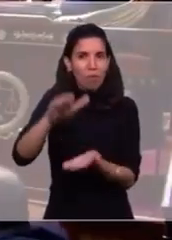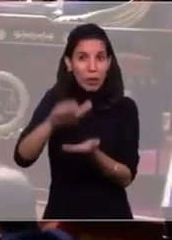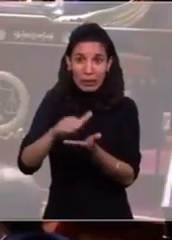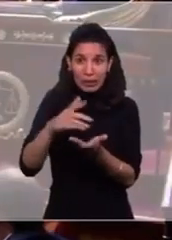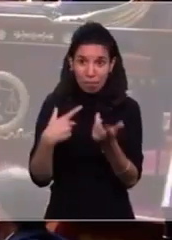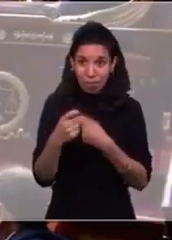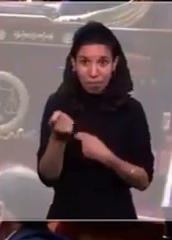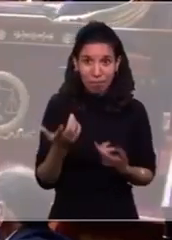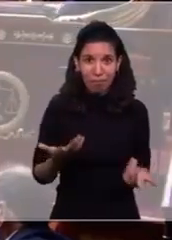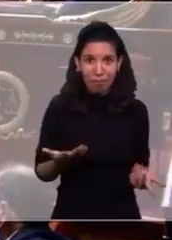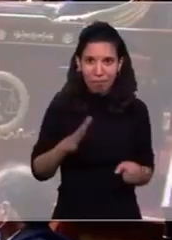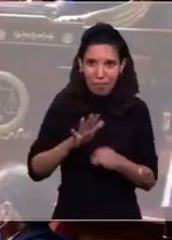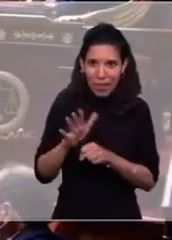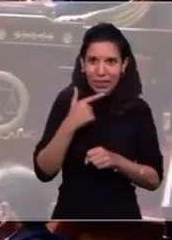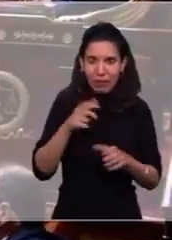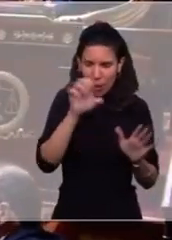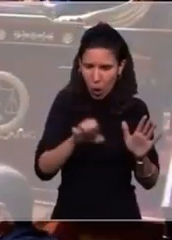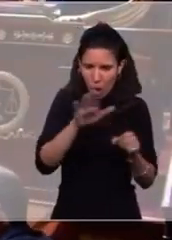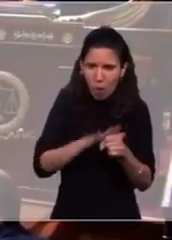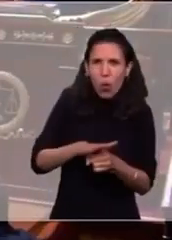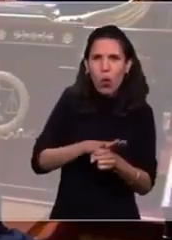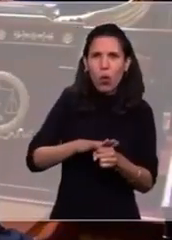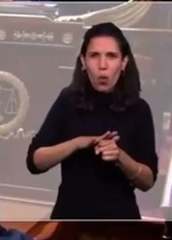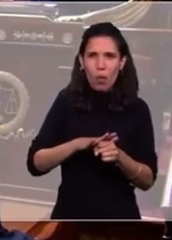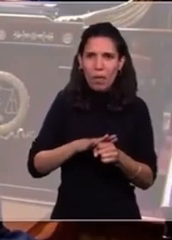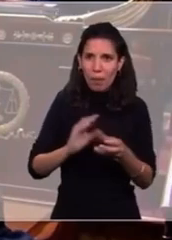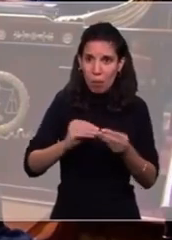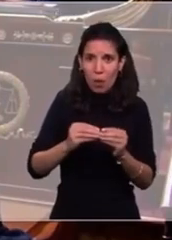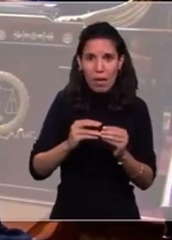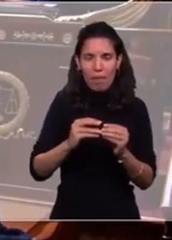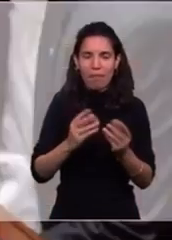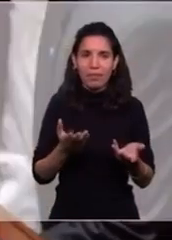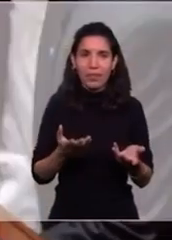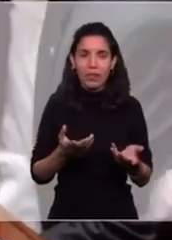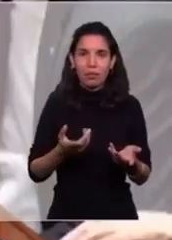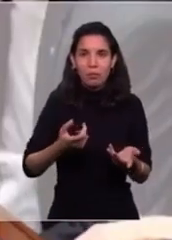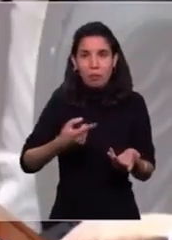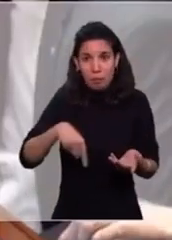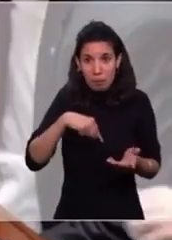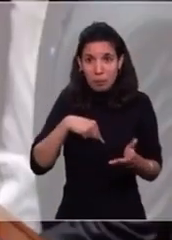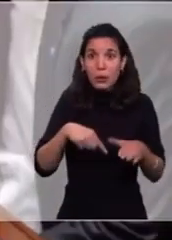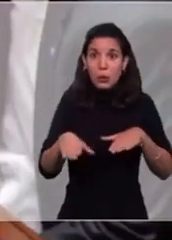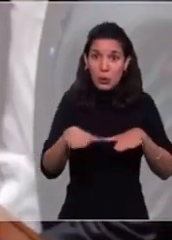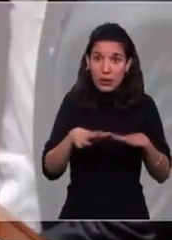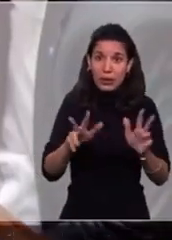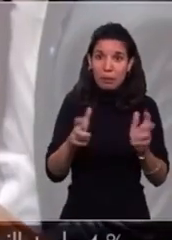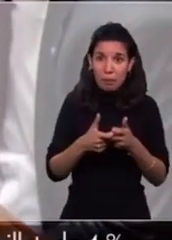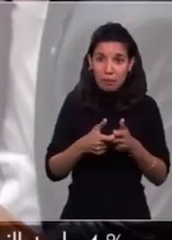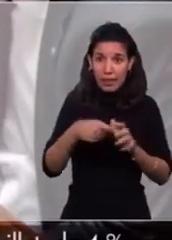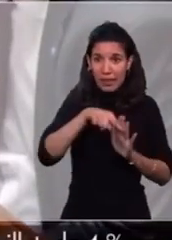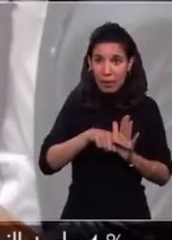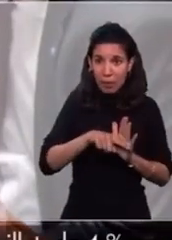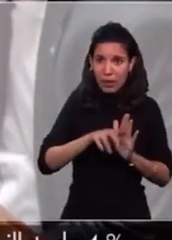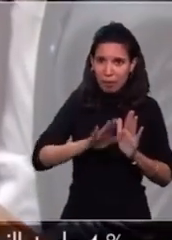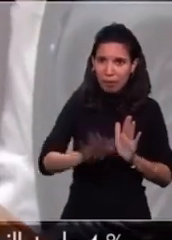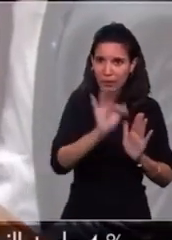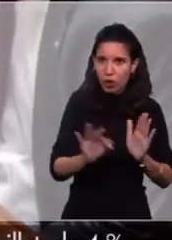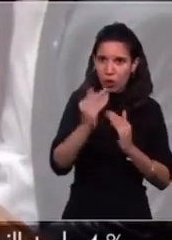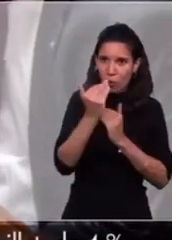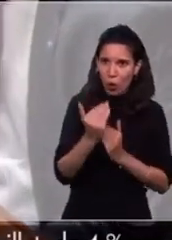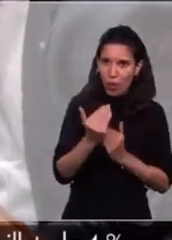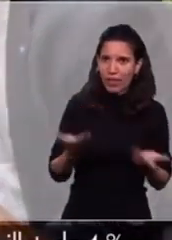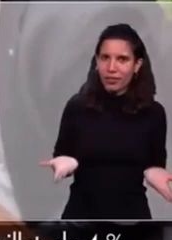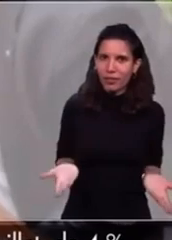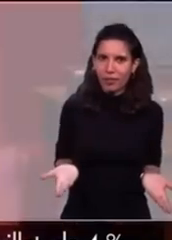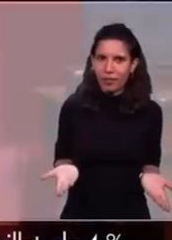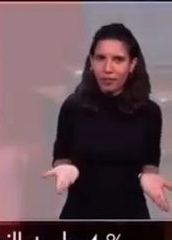européens sont touchés. Et paradoxalement, nous sommes plutôt préservés par notre système de tarifs réglementés en France. Donc, remettons